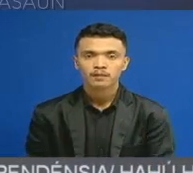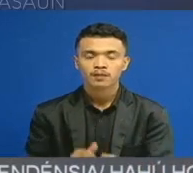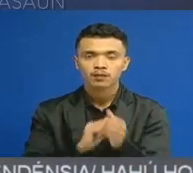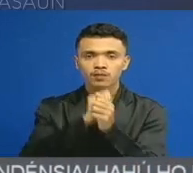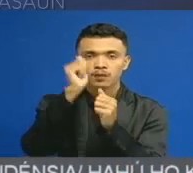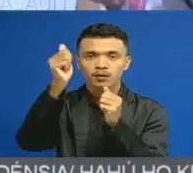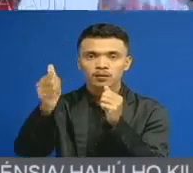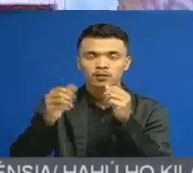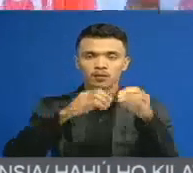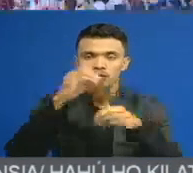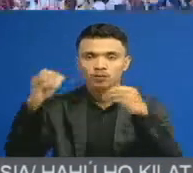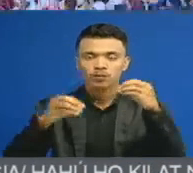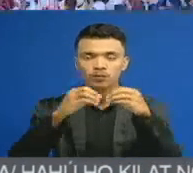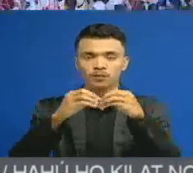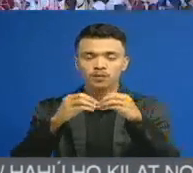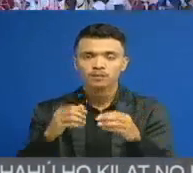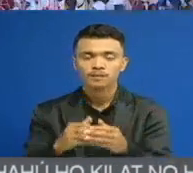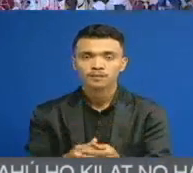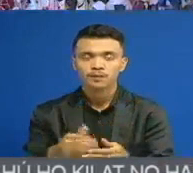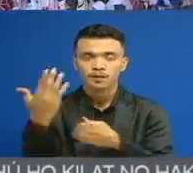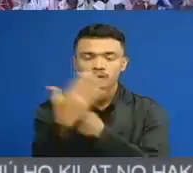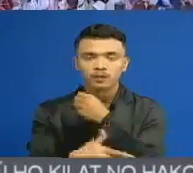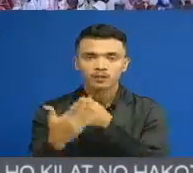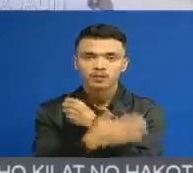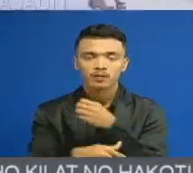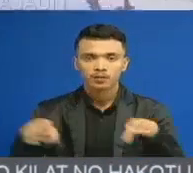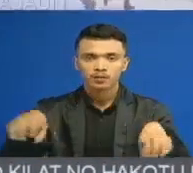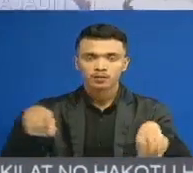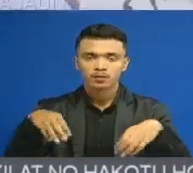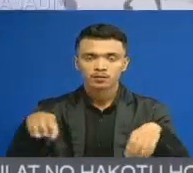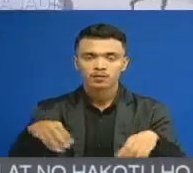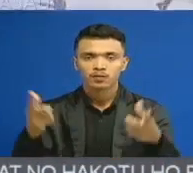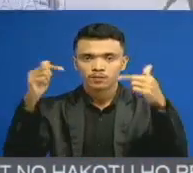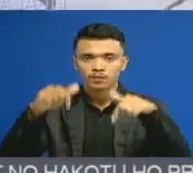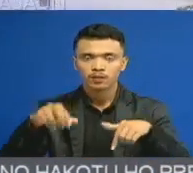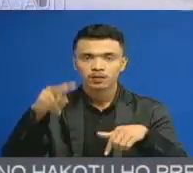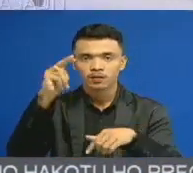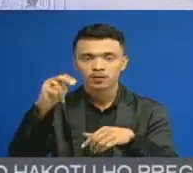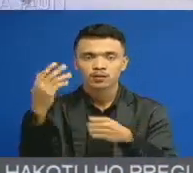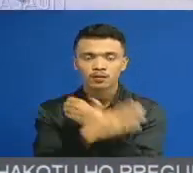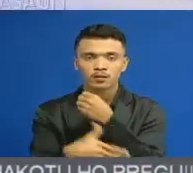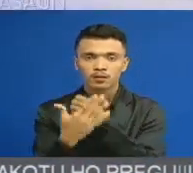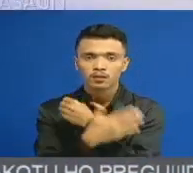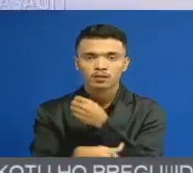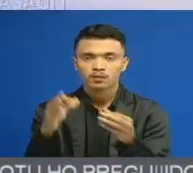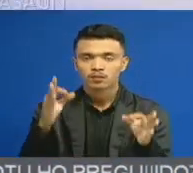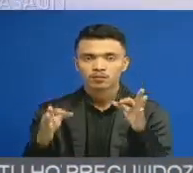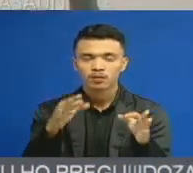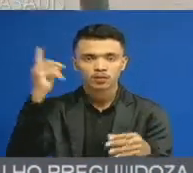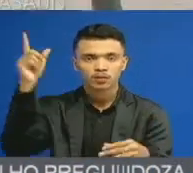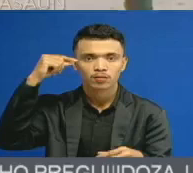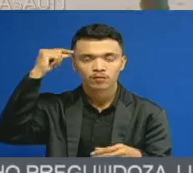informa kono basi tu saun iya nasang lu bagi servisu ba. Mai ni niya nasang. Para atune nia